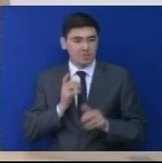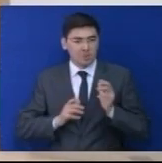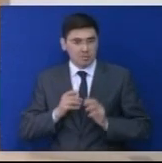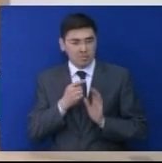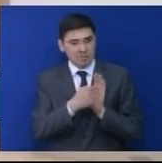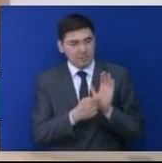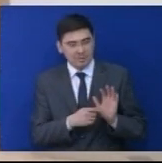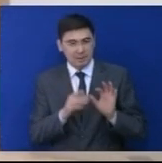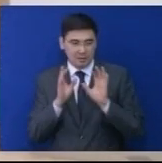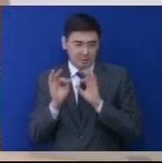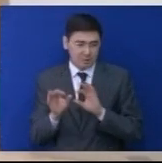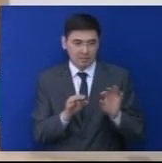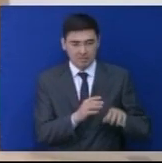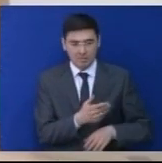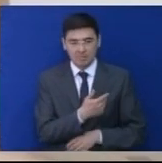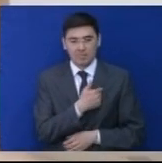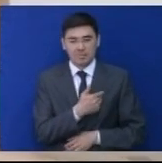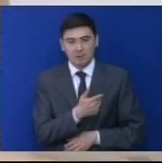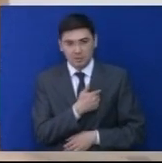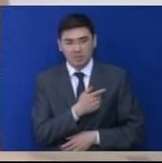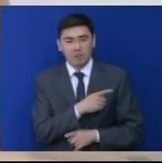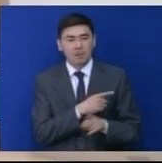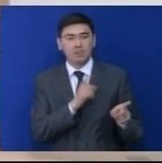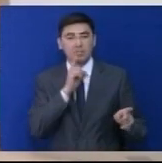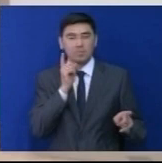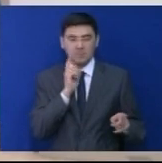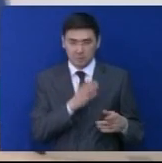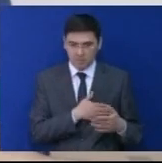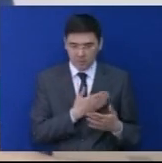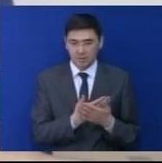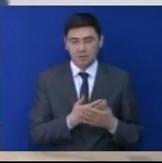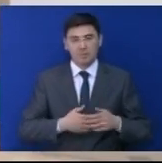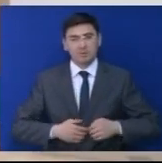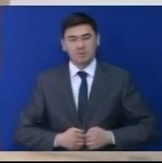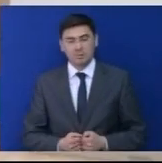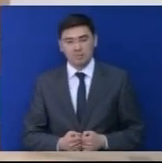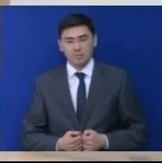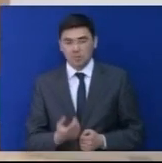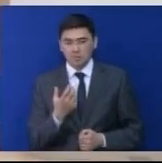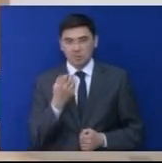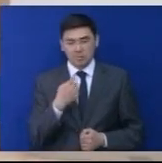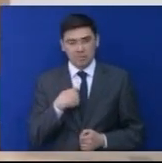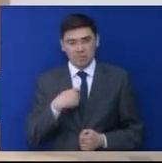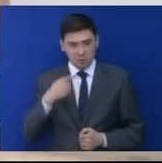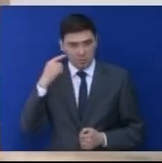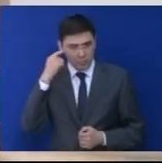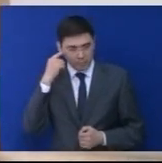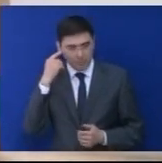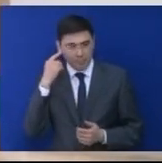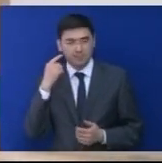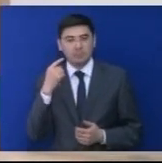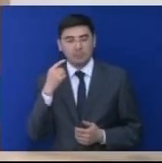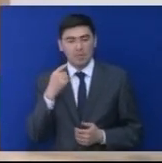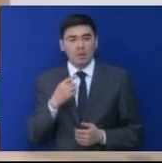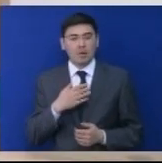с активными молодежью, активной молодежью нашего города. И вообще я считаю, что нам